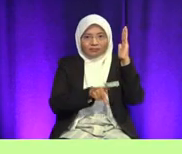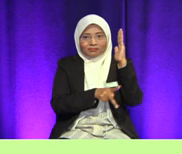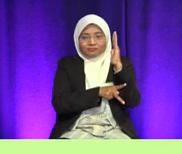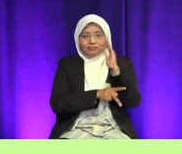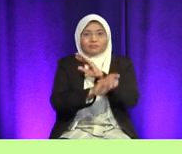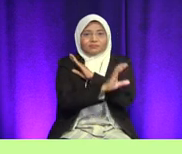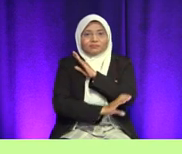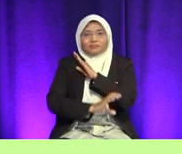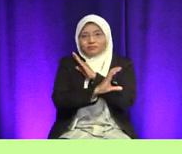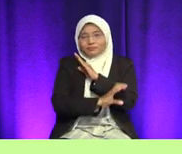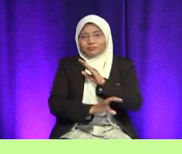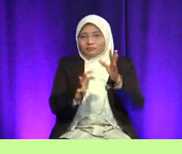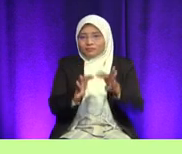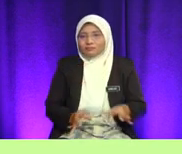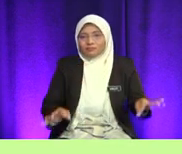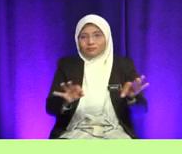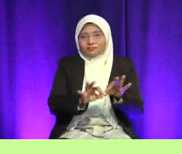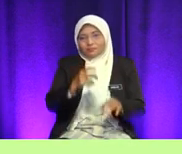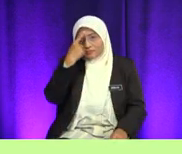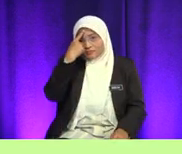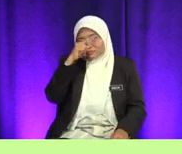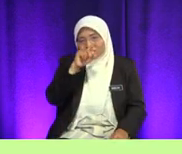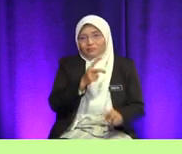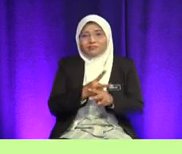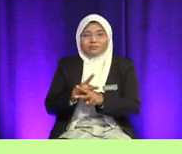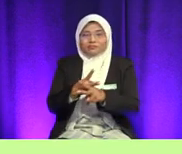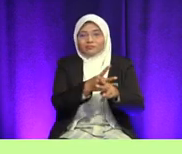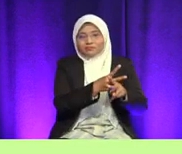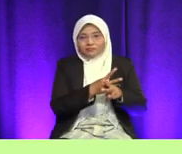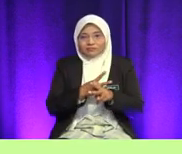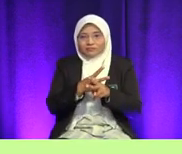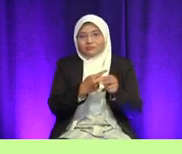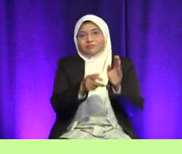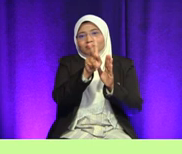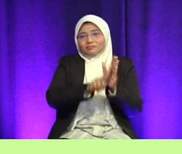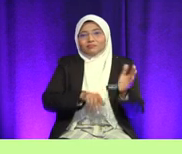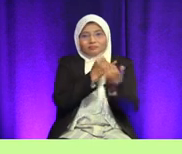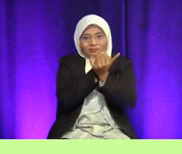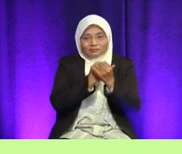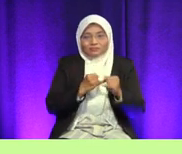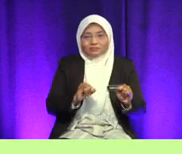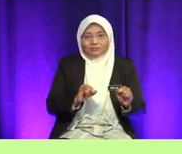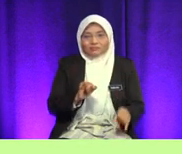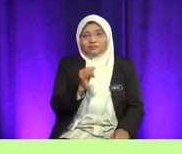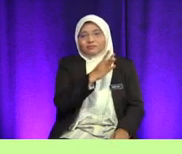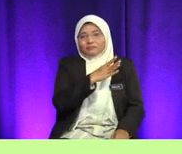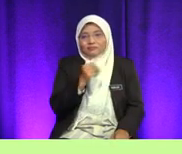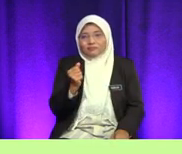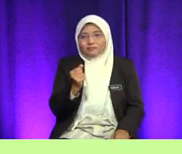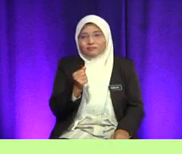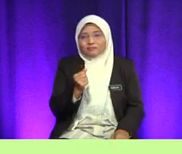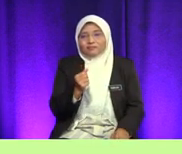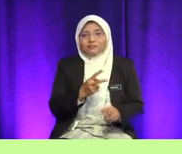penting untuk memelihara kesejahteraan menja keadilan dan melindungi rakyat